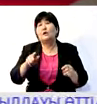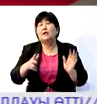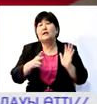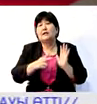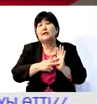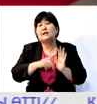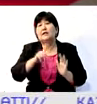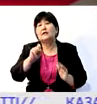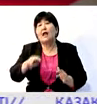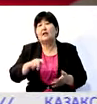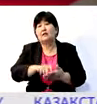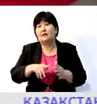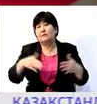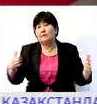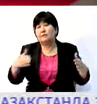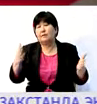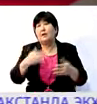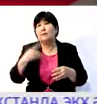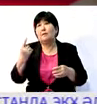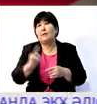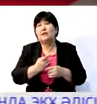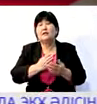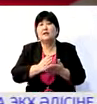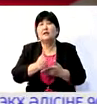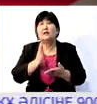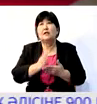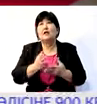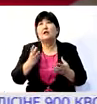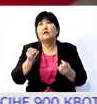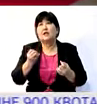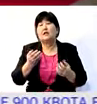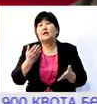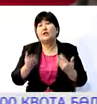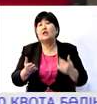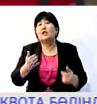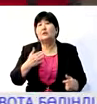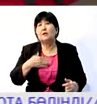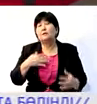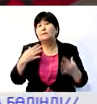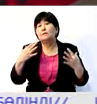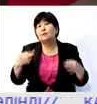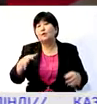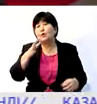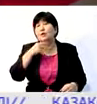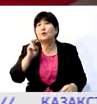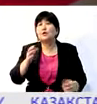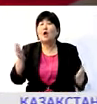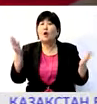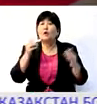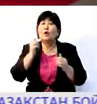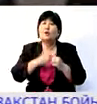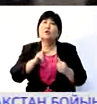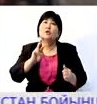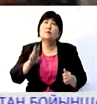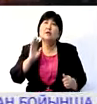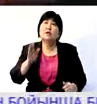бар деп жатыр. Осы бірінші рет мен енді кірейін деп жатырмын. Және де егер мен бос уақыттарында осы киноға күнде барып